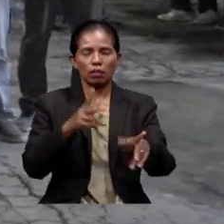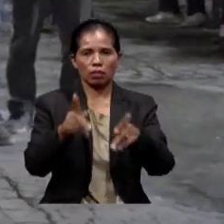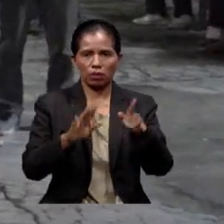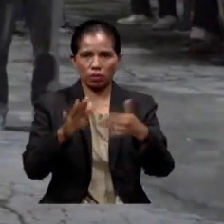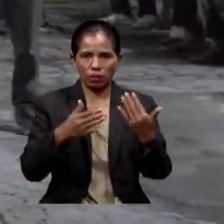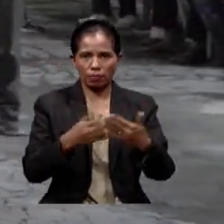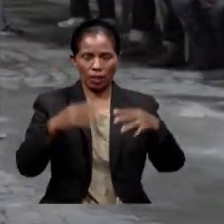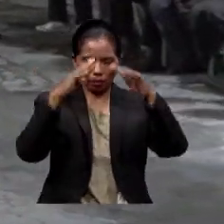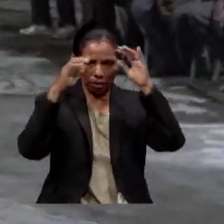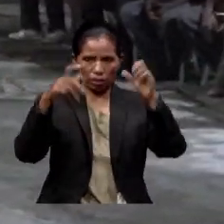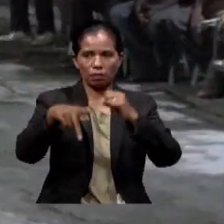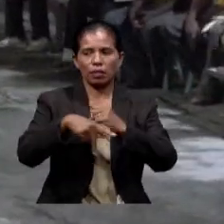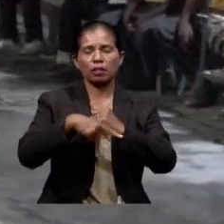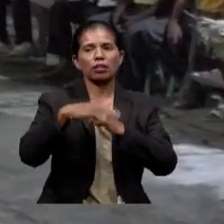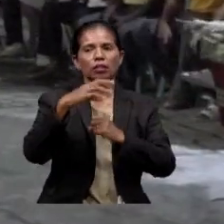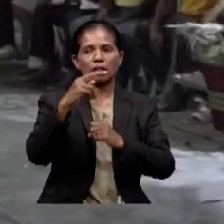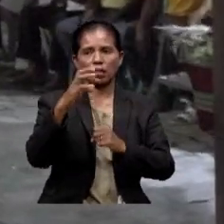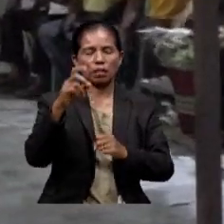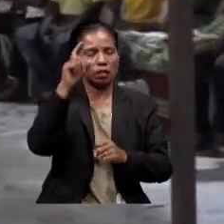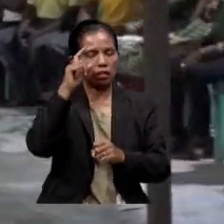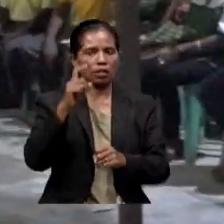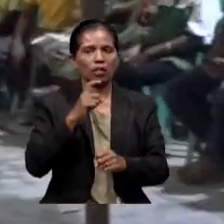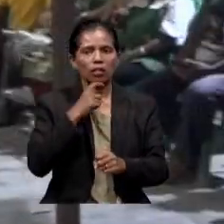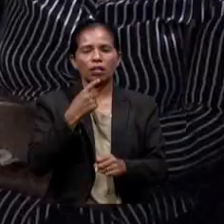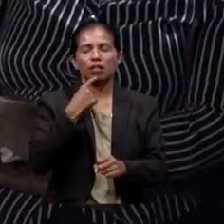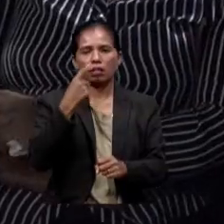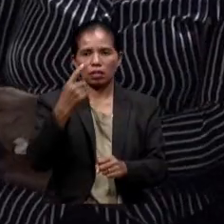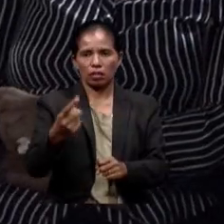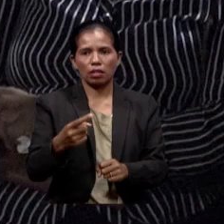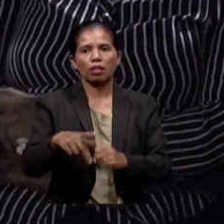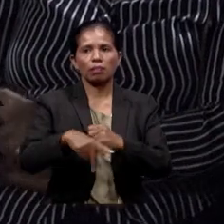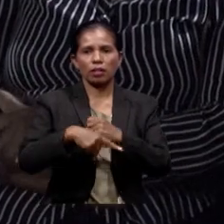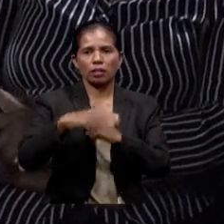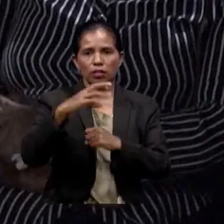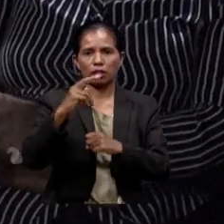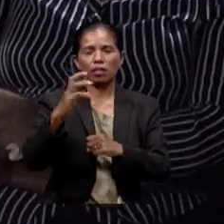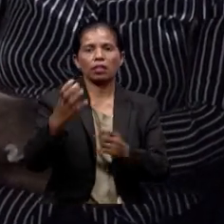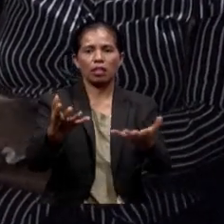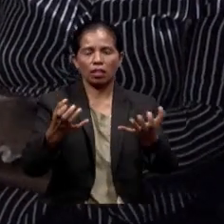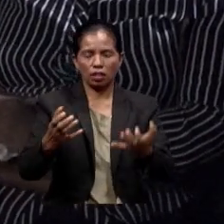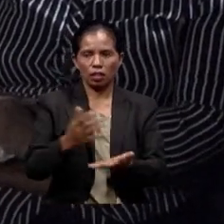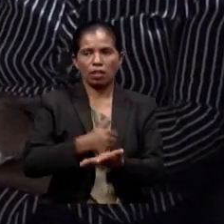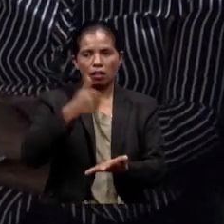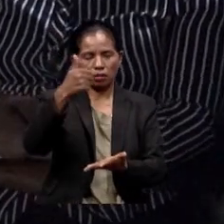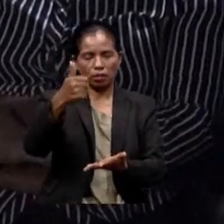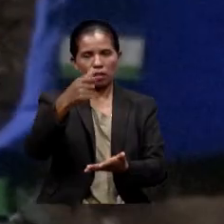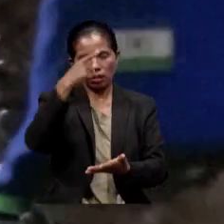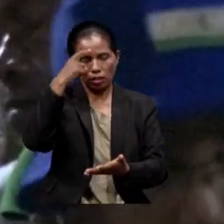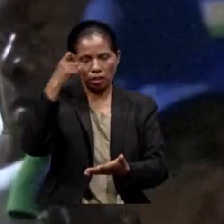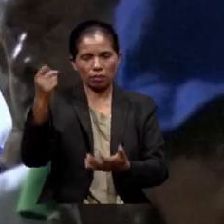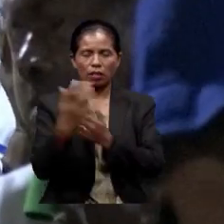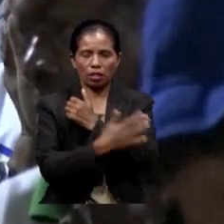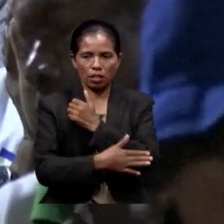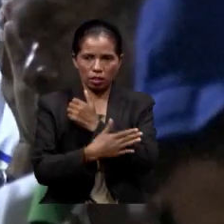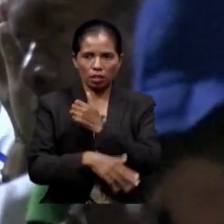né, presidente do Partido CNRT, Kairala Sanana Guzmão apela, Partido CNRT, Hakarak Manan Absoluta, Tambarai no